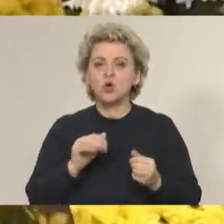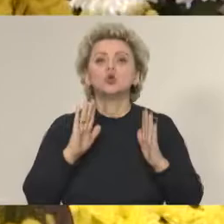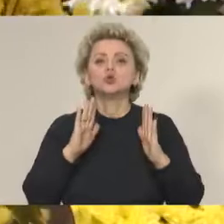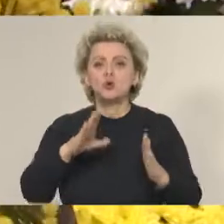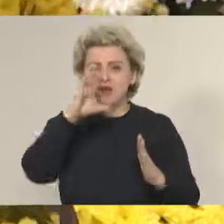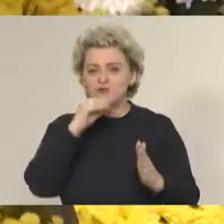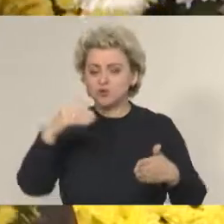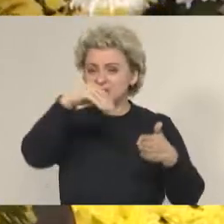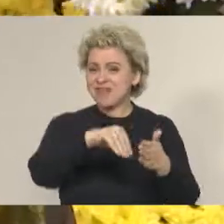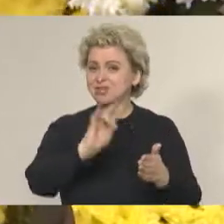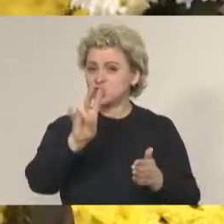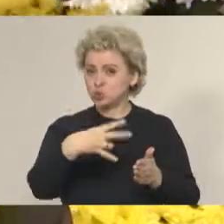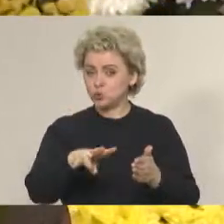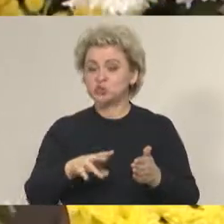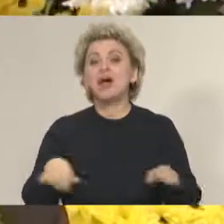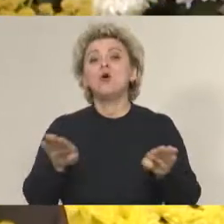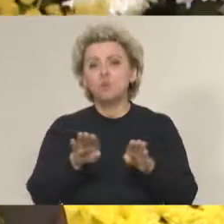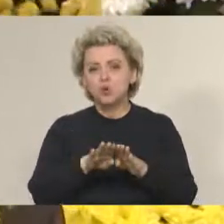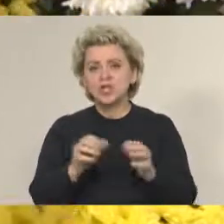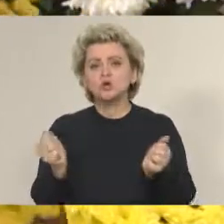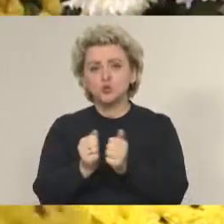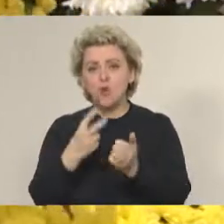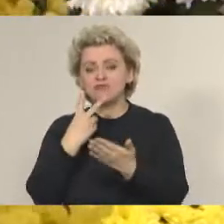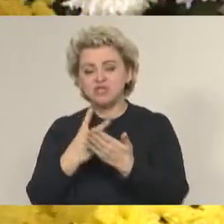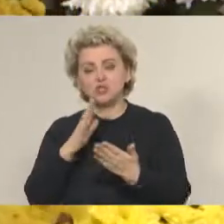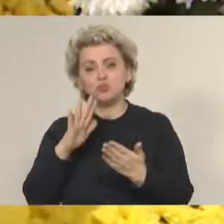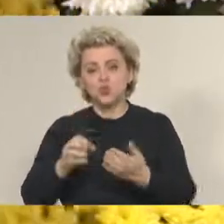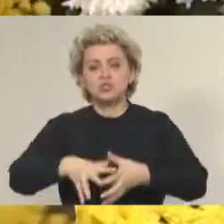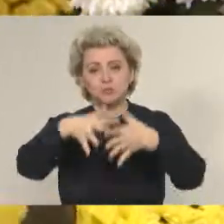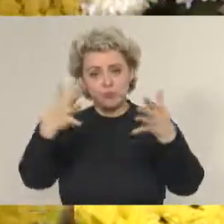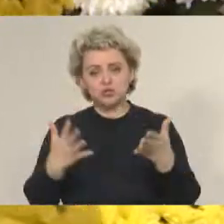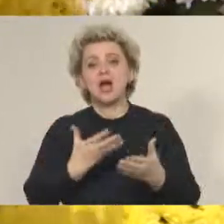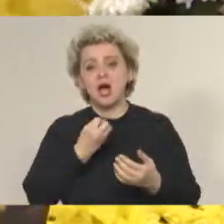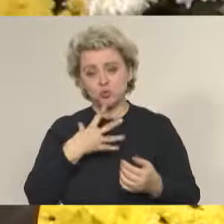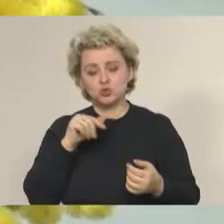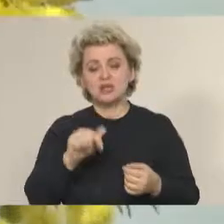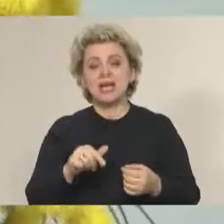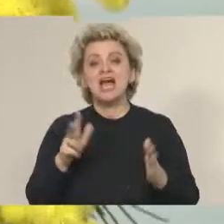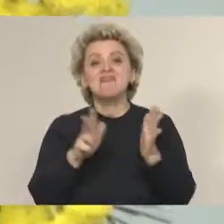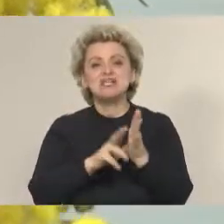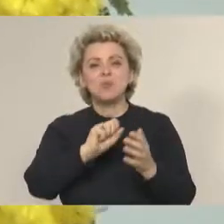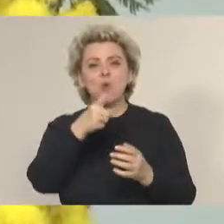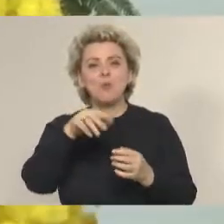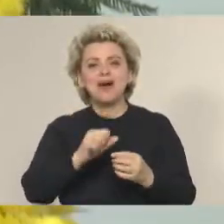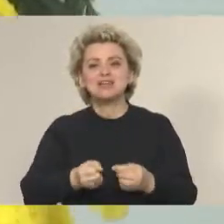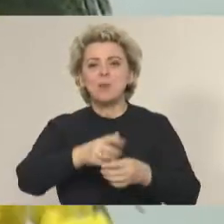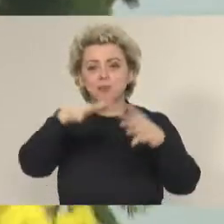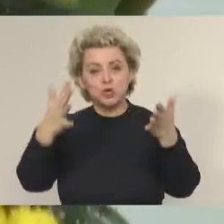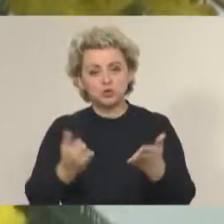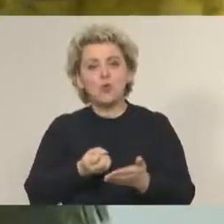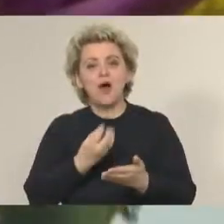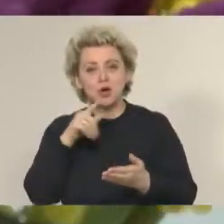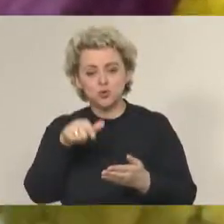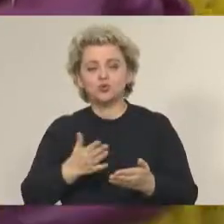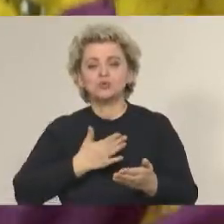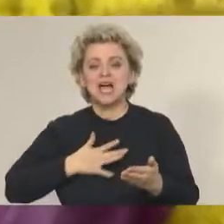Только в воду не надо ставить. Вот так вот в сухом виде, и будет пышненькая и хорошая. К 8 марта пышненькую и